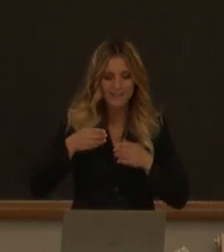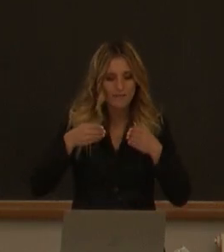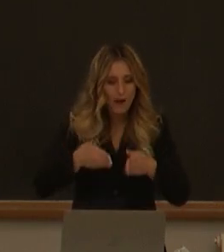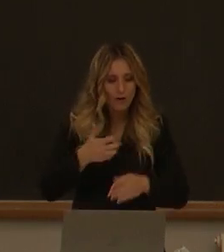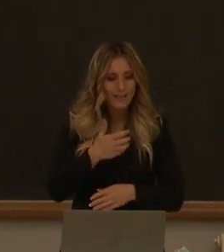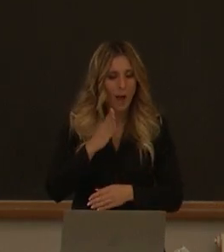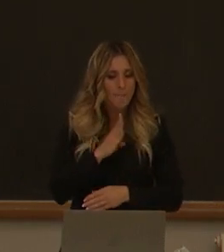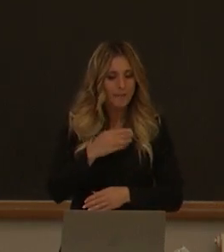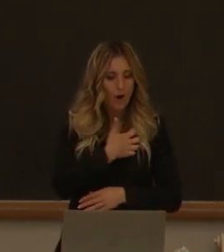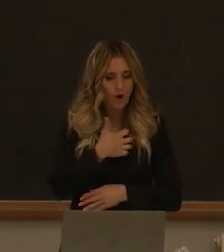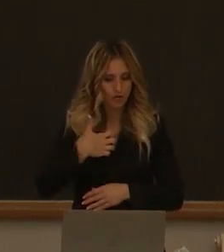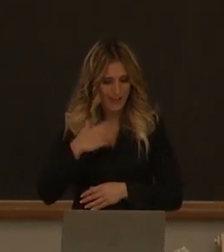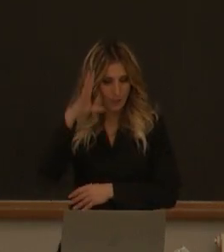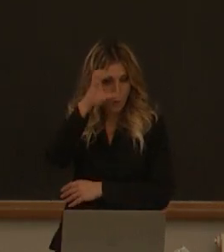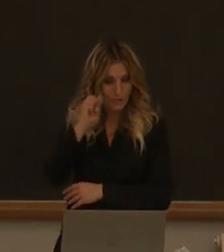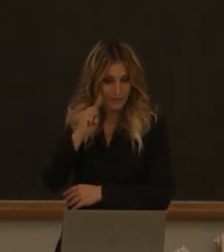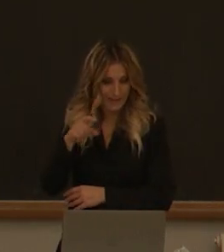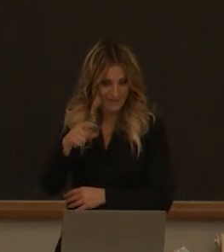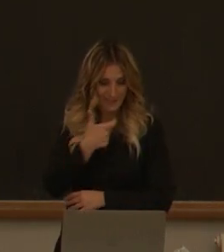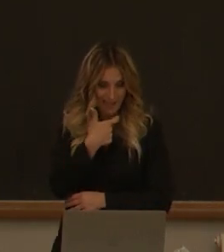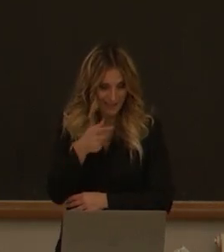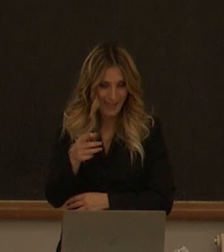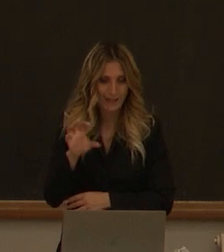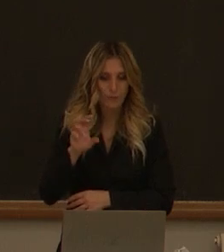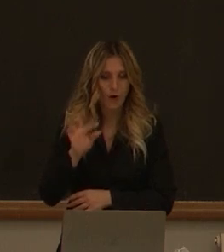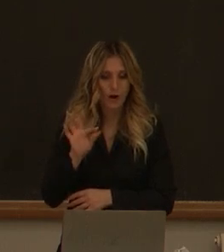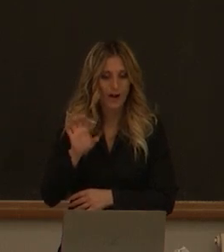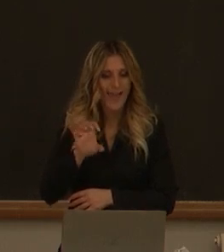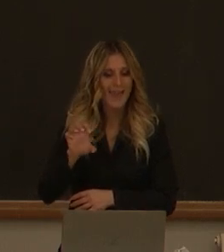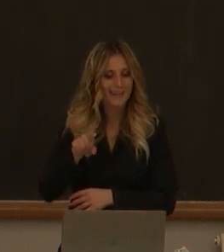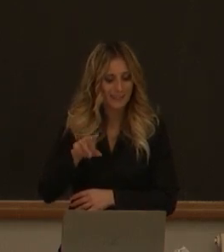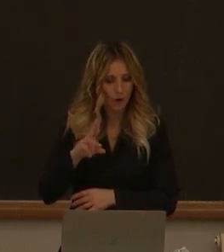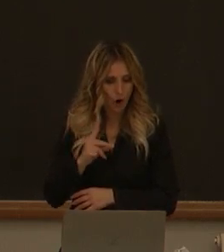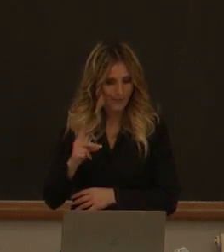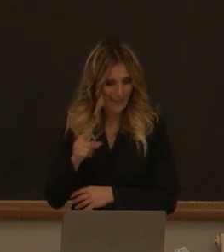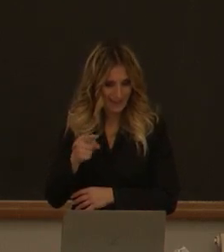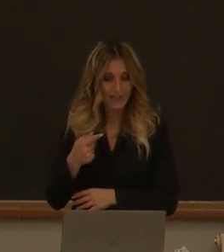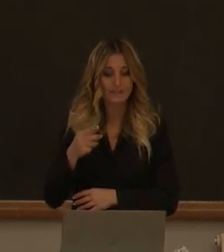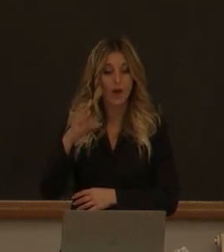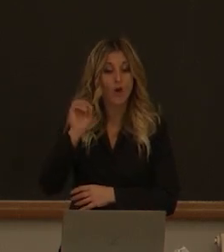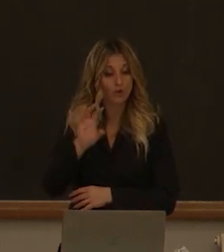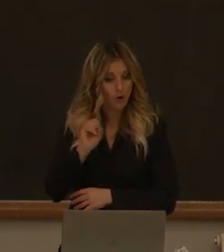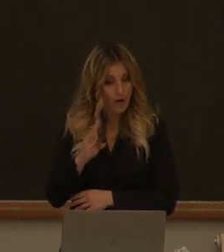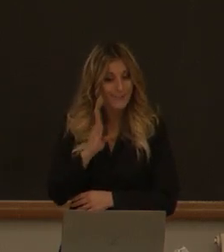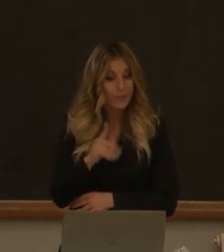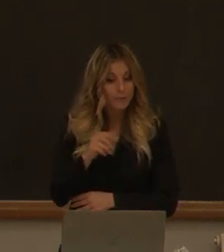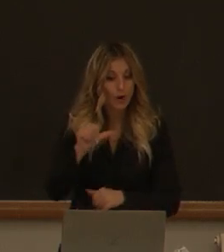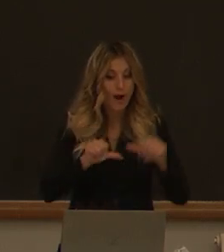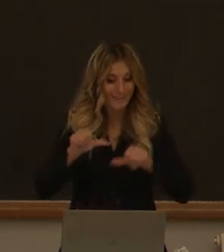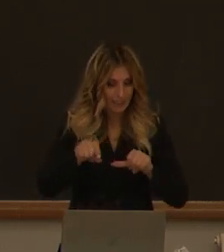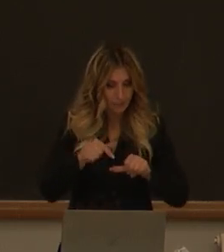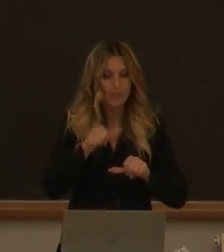Bioscienze dell'Università di Teramo, il professor Enrico Dainese, che è docente di biochimica, delegato del CUA per